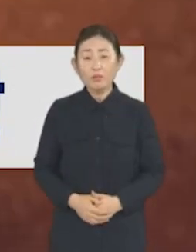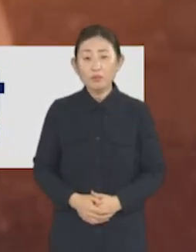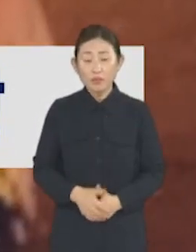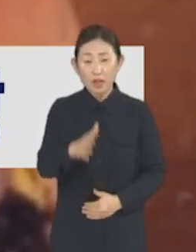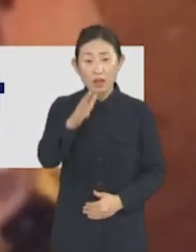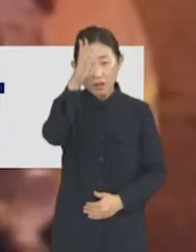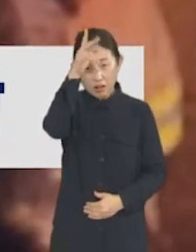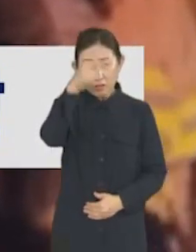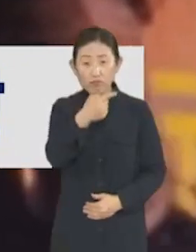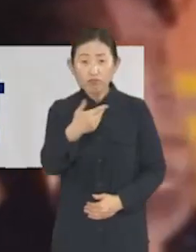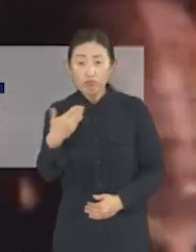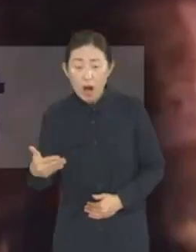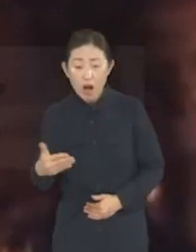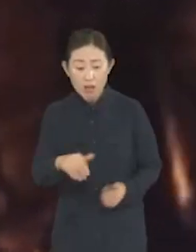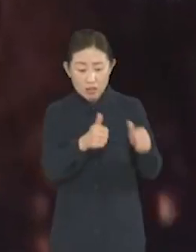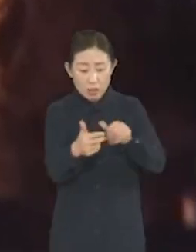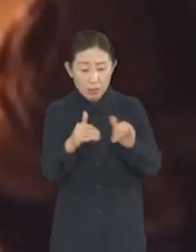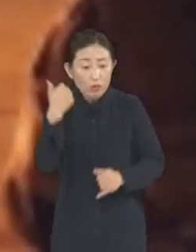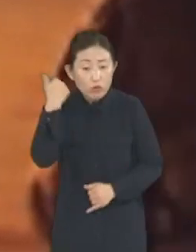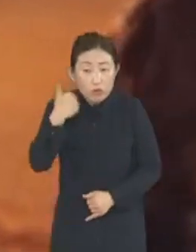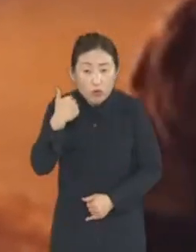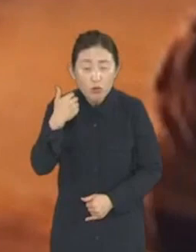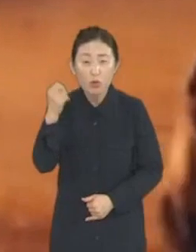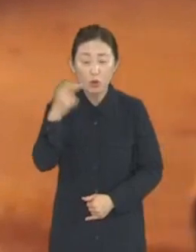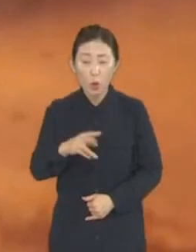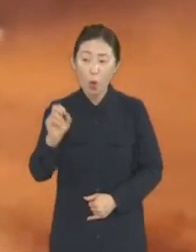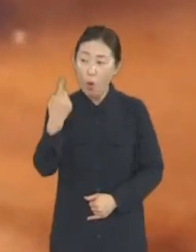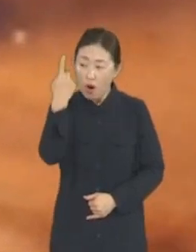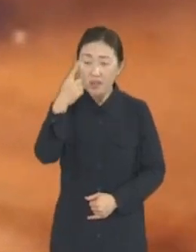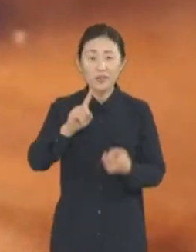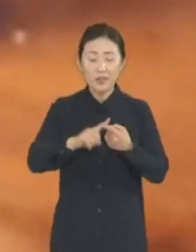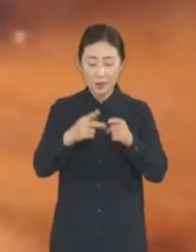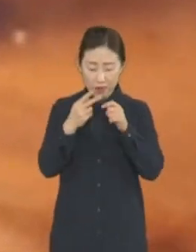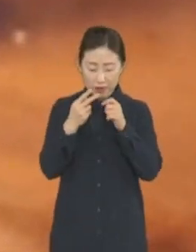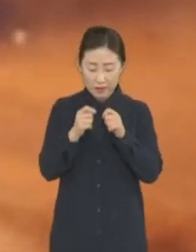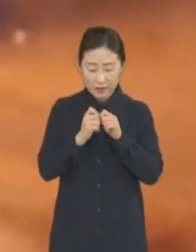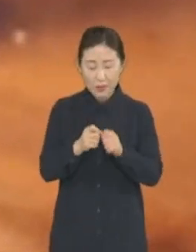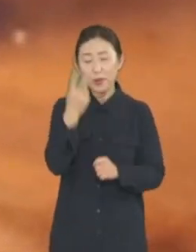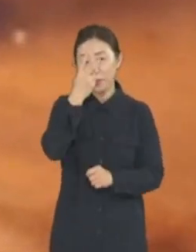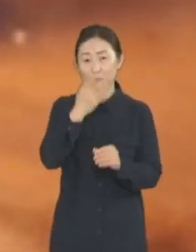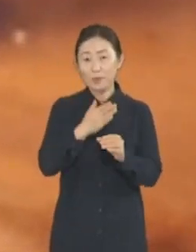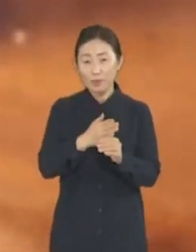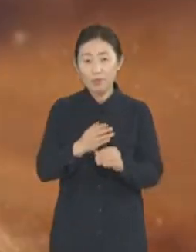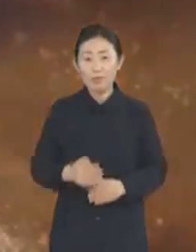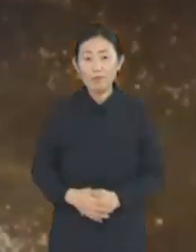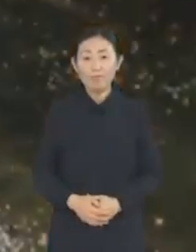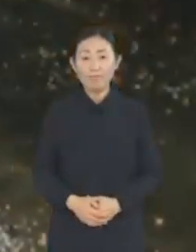경찰과 소방당국은 사망자들의 신원과 정확한 사고 경위를 조사하고 있습니다.